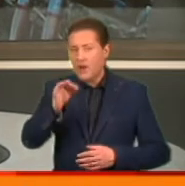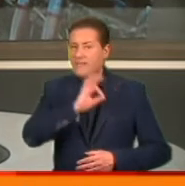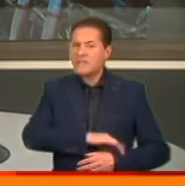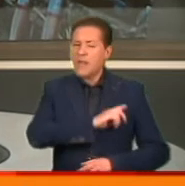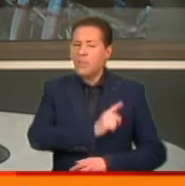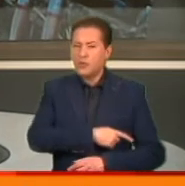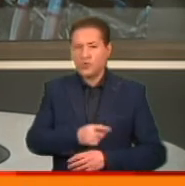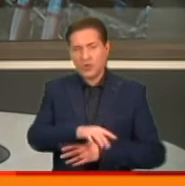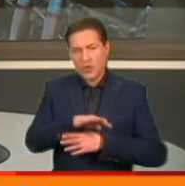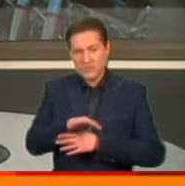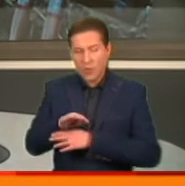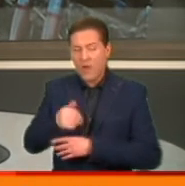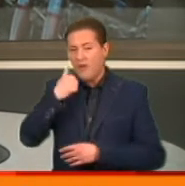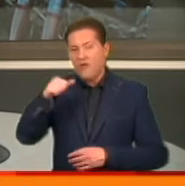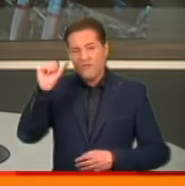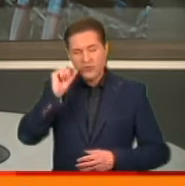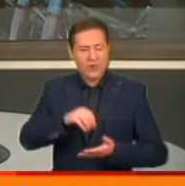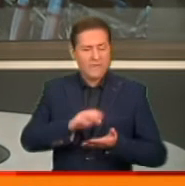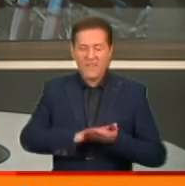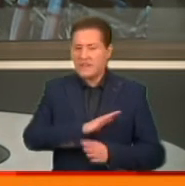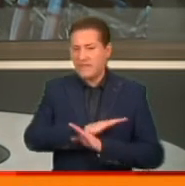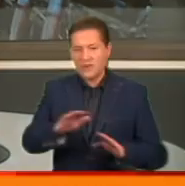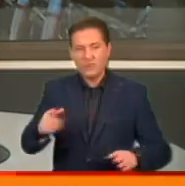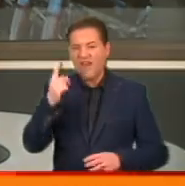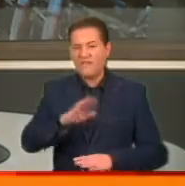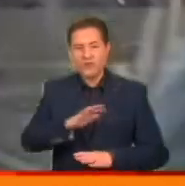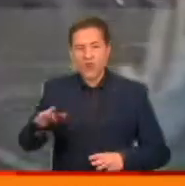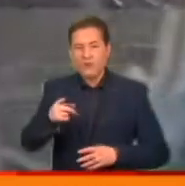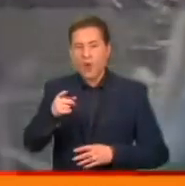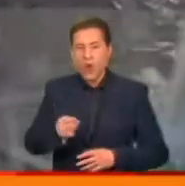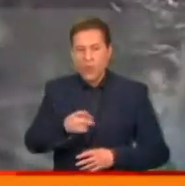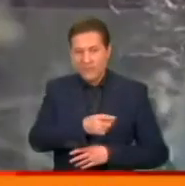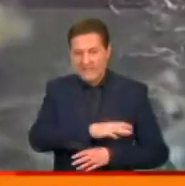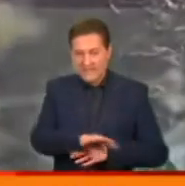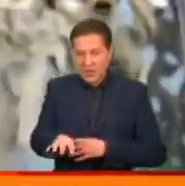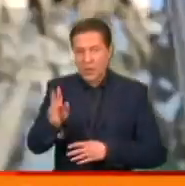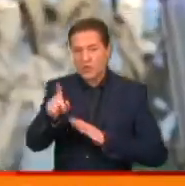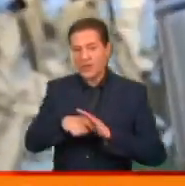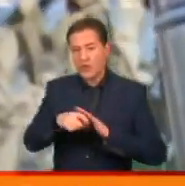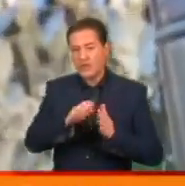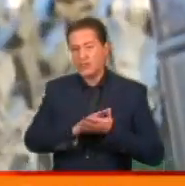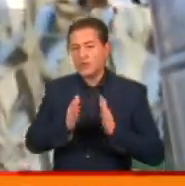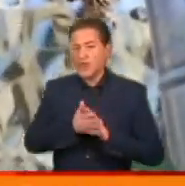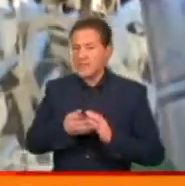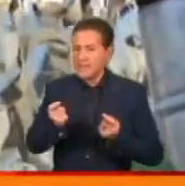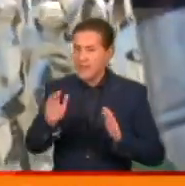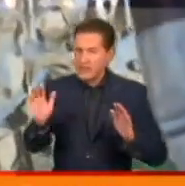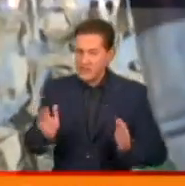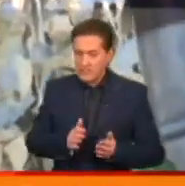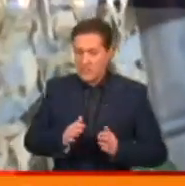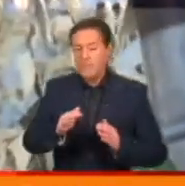потужної зброї. Учора штаб не зафіксував жодного обстрілу. На Донеччині ситуація менш спокійна. Там